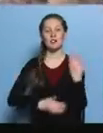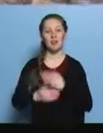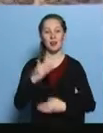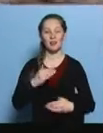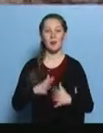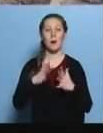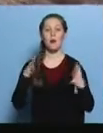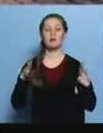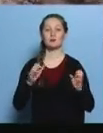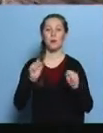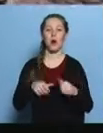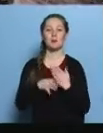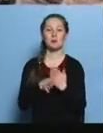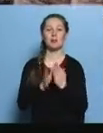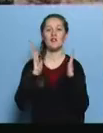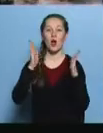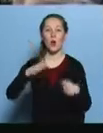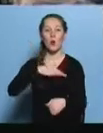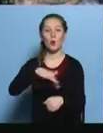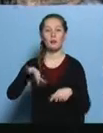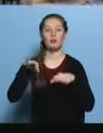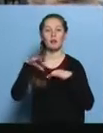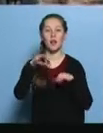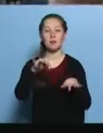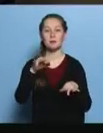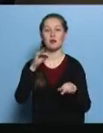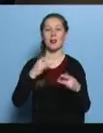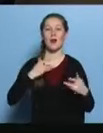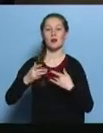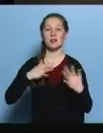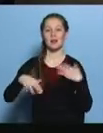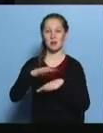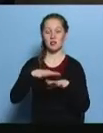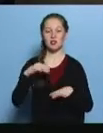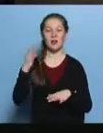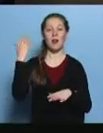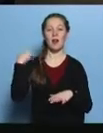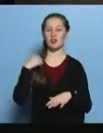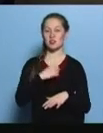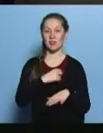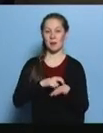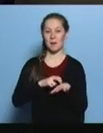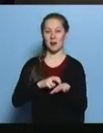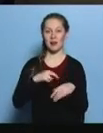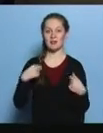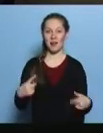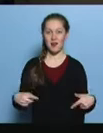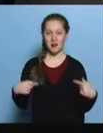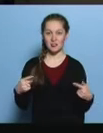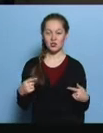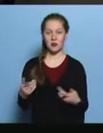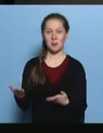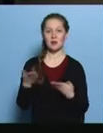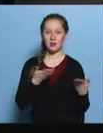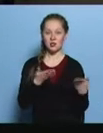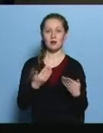максимуму адаптировали улицы, транспорт, концертные площадки. Раньше мы сами боялись колясочников приглашать на такие мероприятия. А